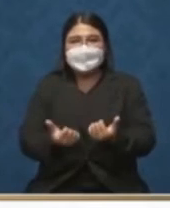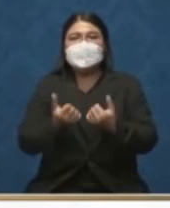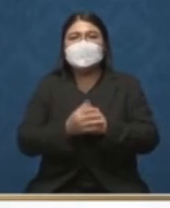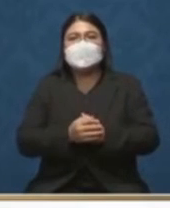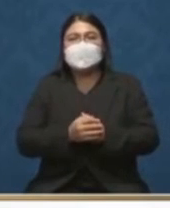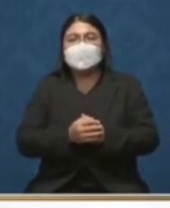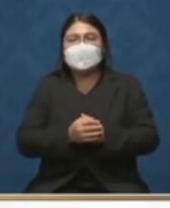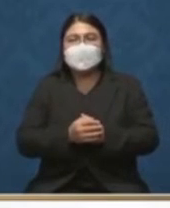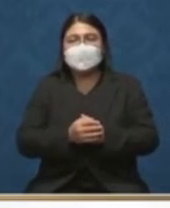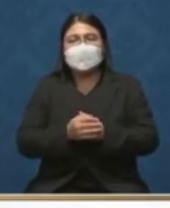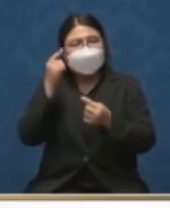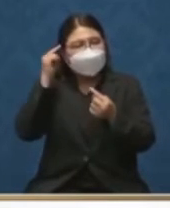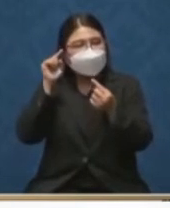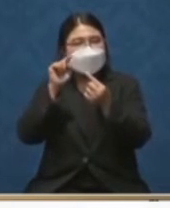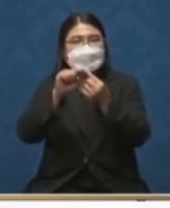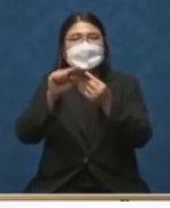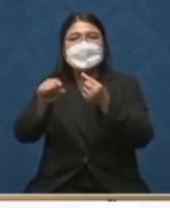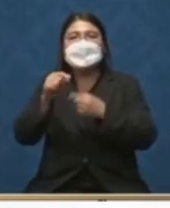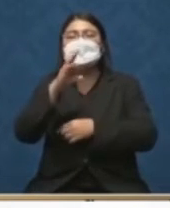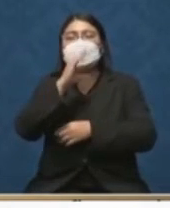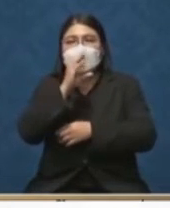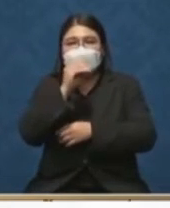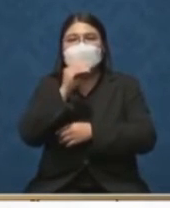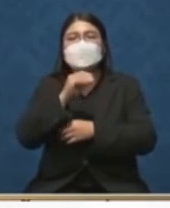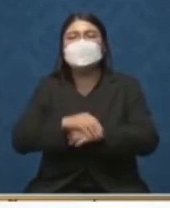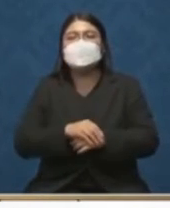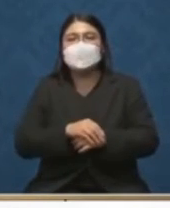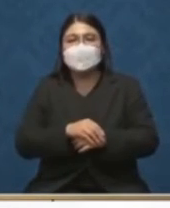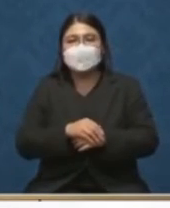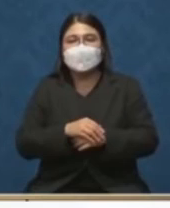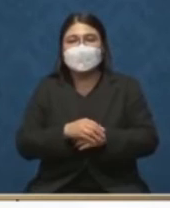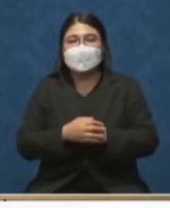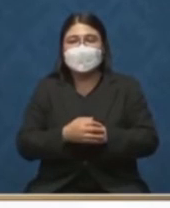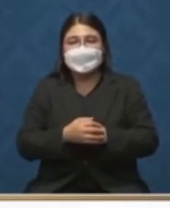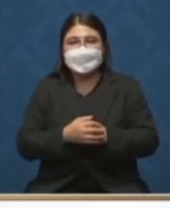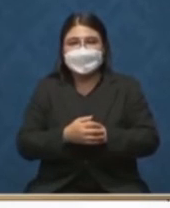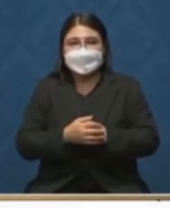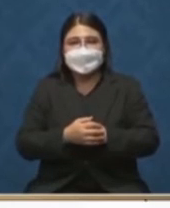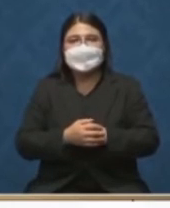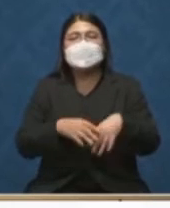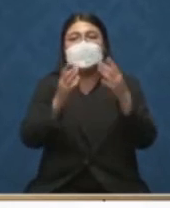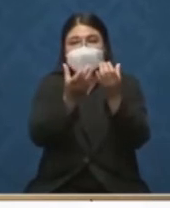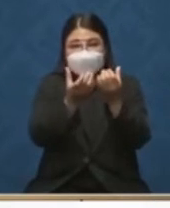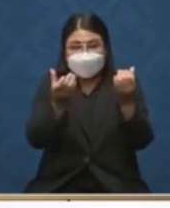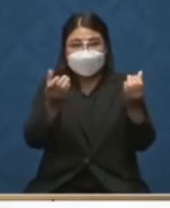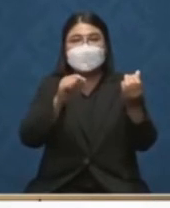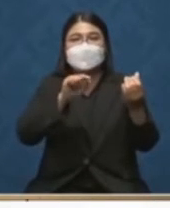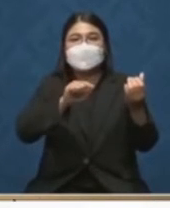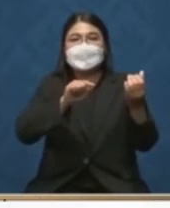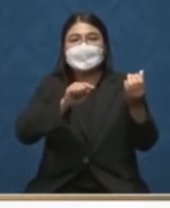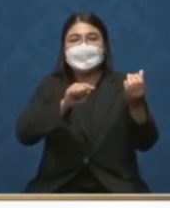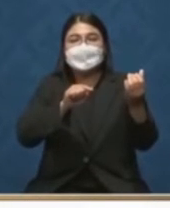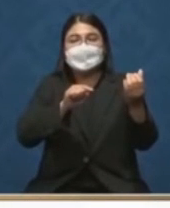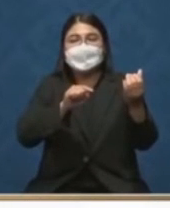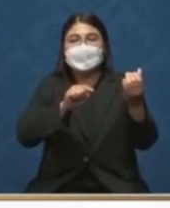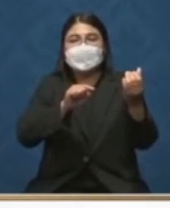การเลือกตั้งซึ่งเราก็เป็นความหวังอย่างไรก็ตามสิ่งนี้